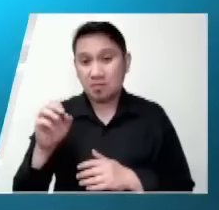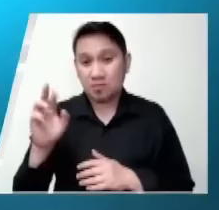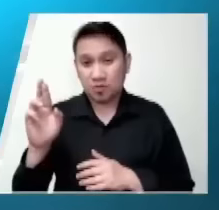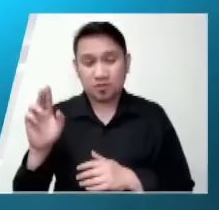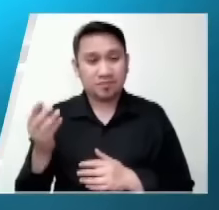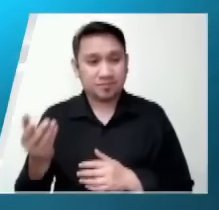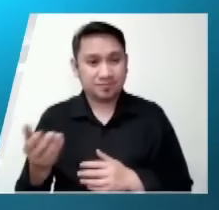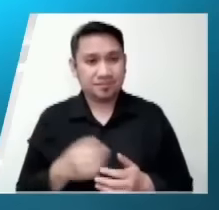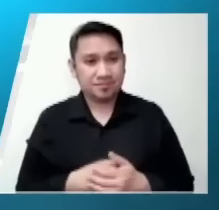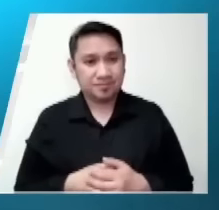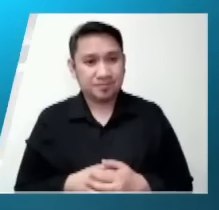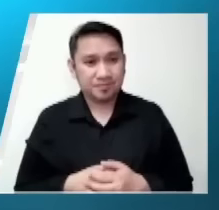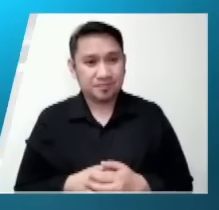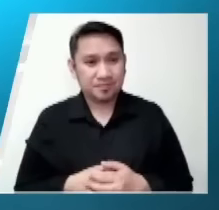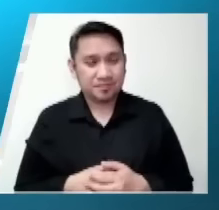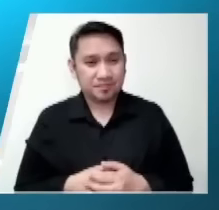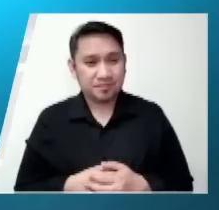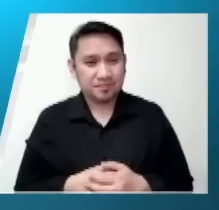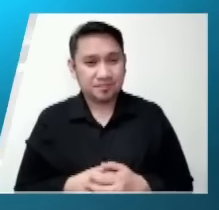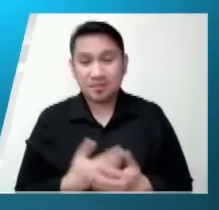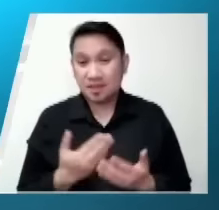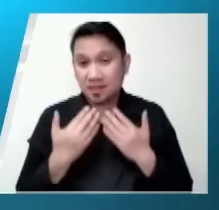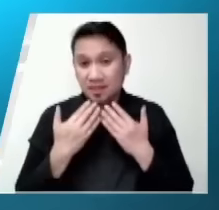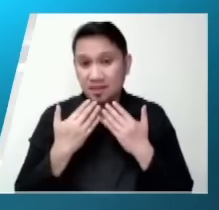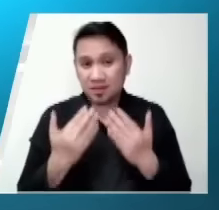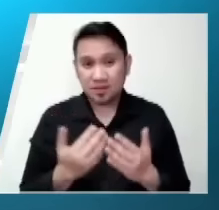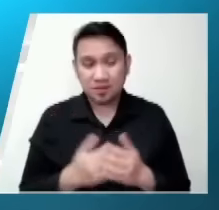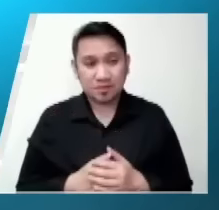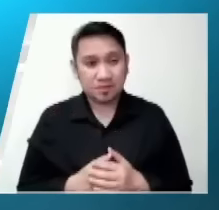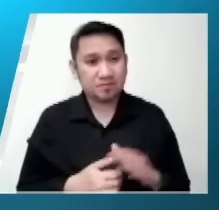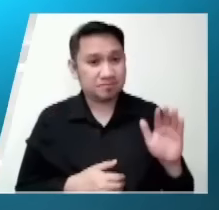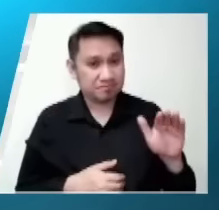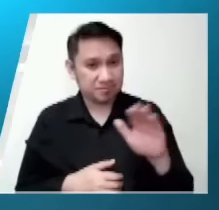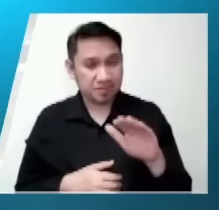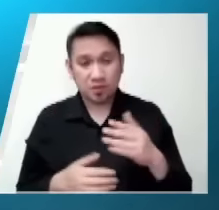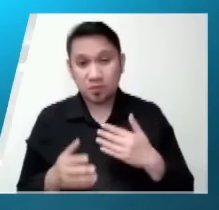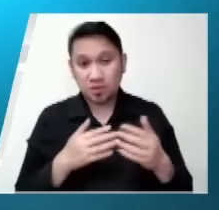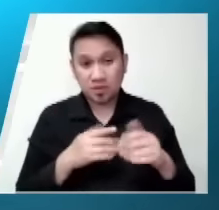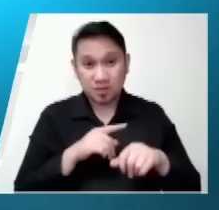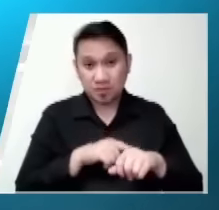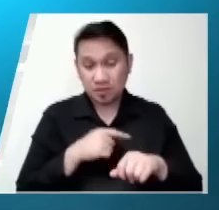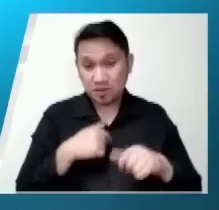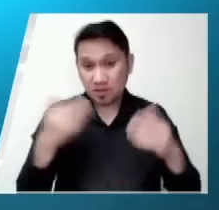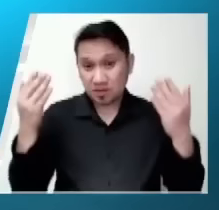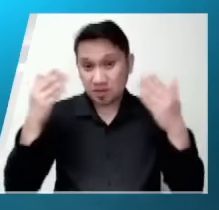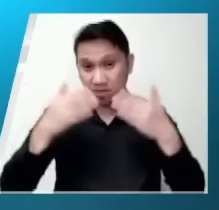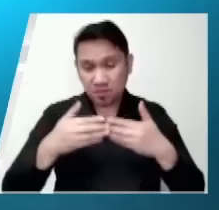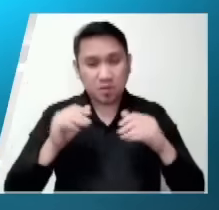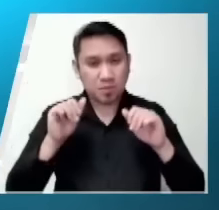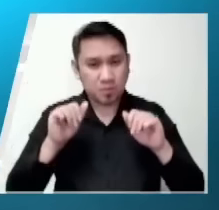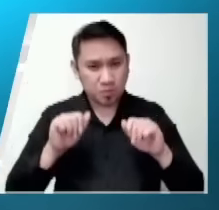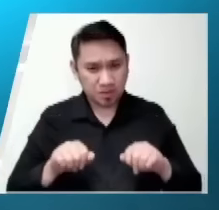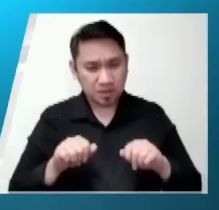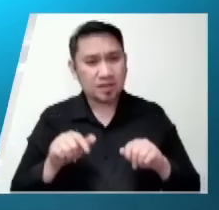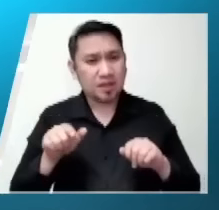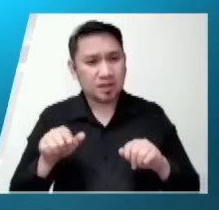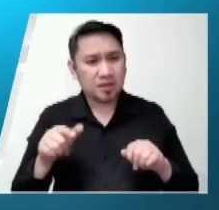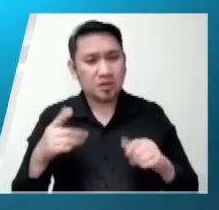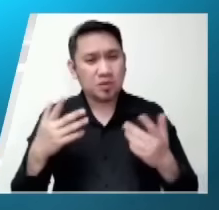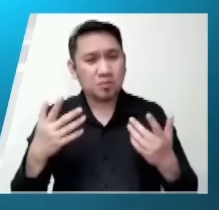Amor. Salamat, Miss Vicky. Mga kapuso, anumang oras ngayong gabi, posible pong magsabay sa loob ng Philippine Area